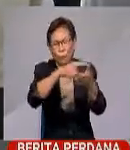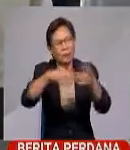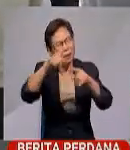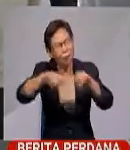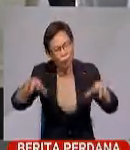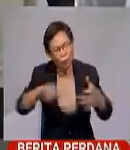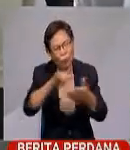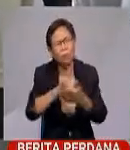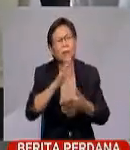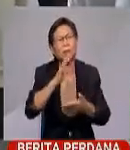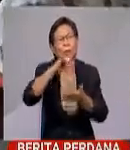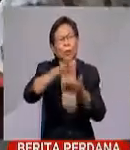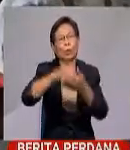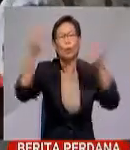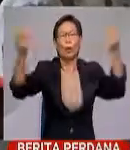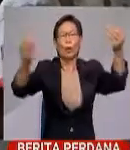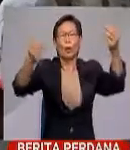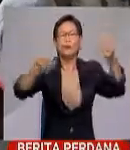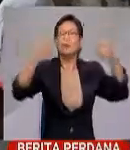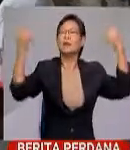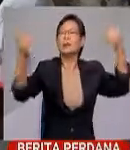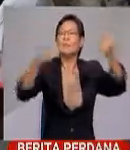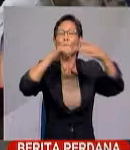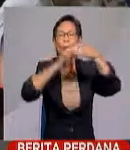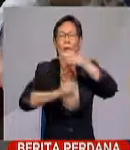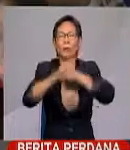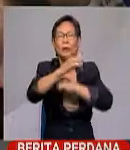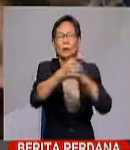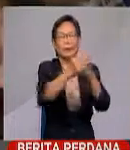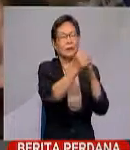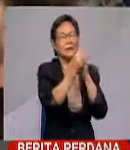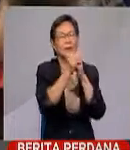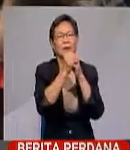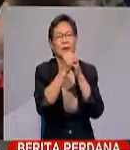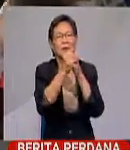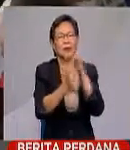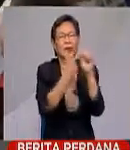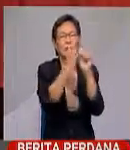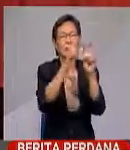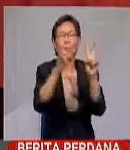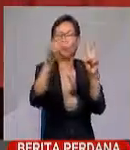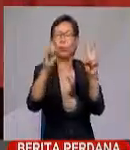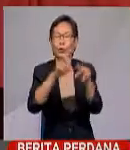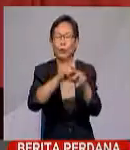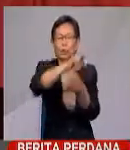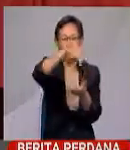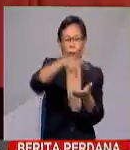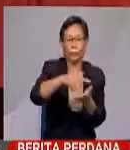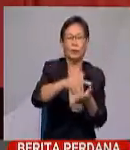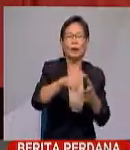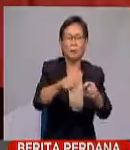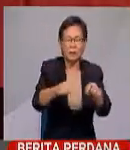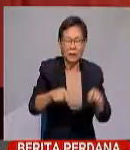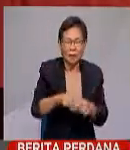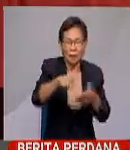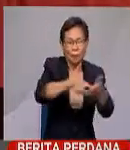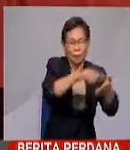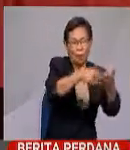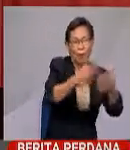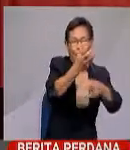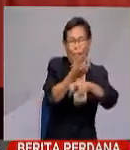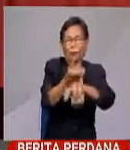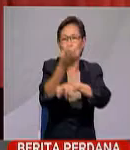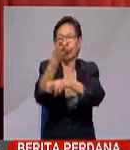Beliau menyatakan demikian dalam majlis sambutan Christmas dan Tahun Baru 2020 di Pusat Daerah Mengundi Simpangan, Batu